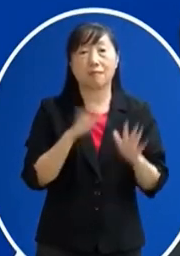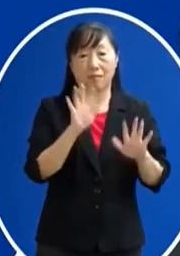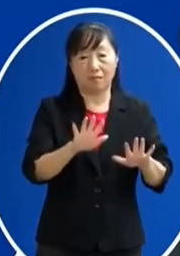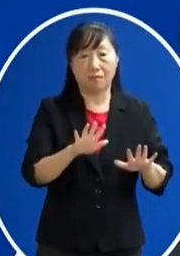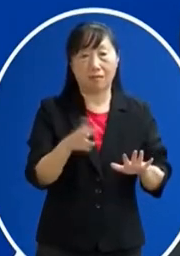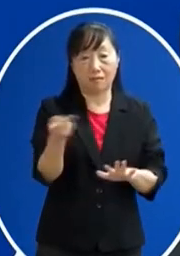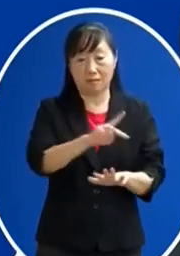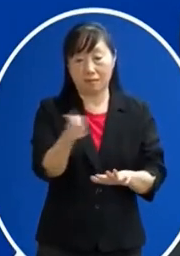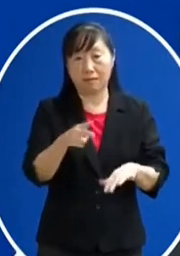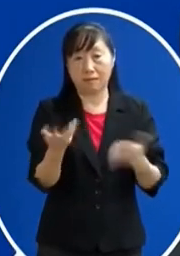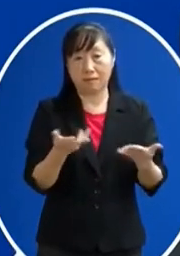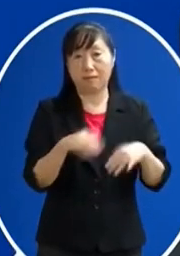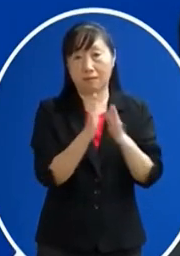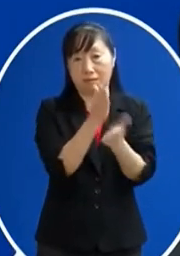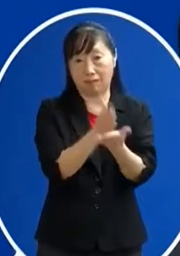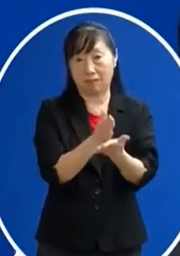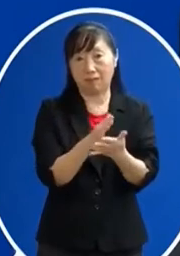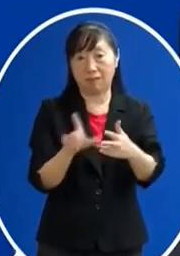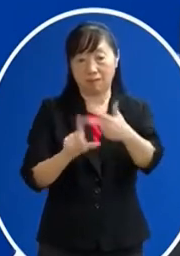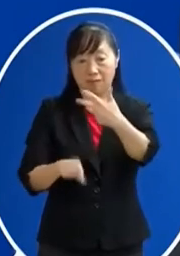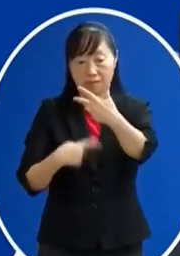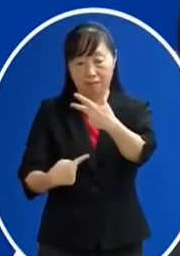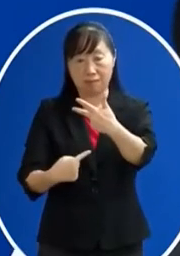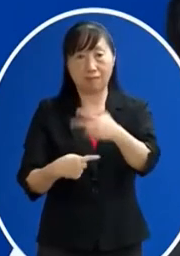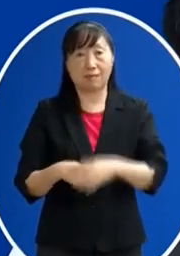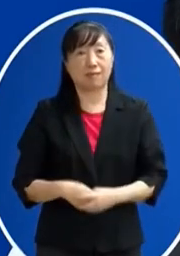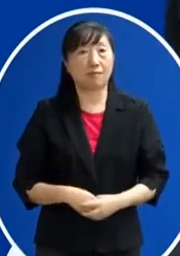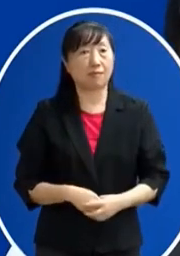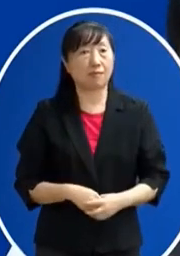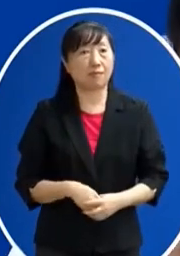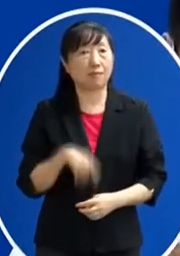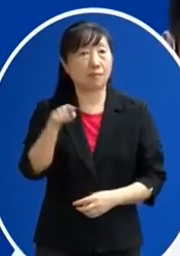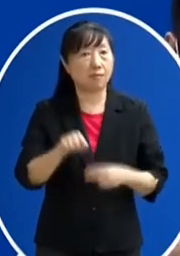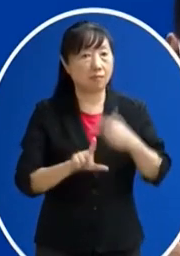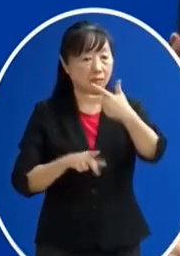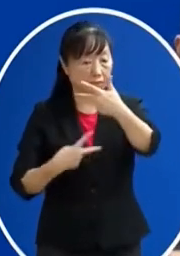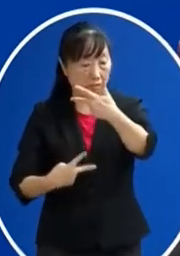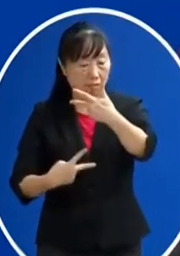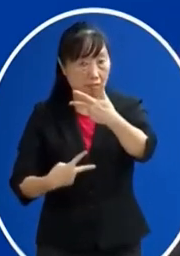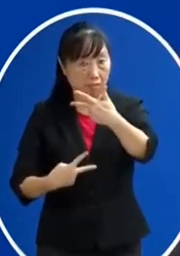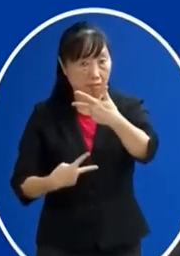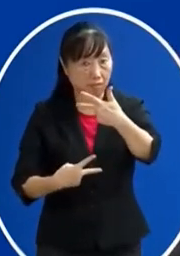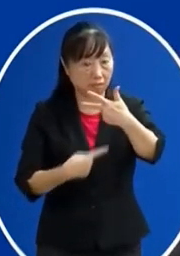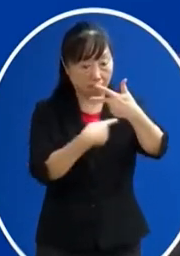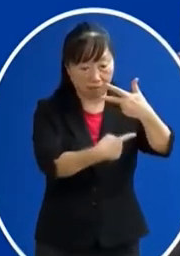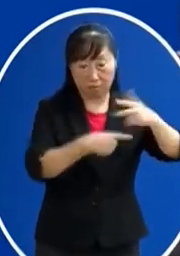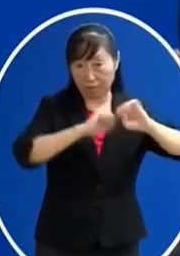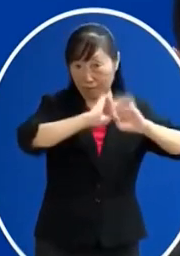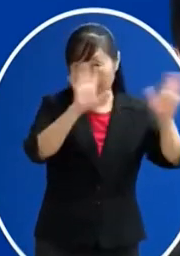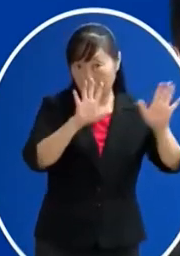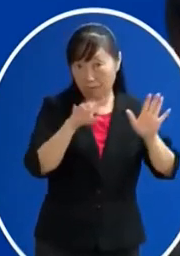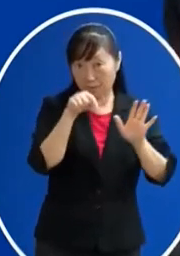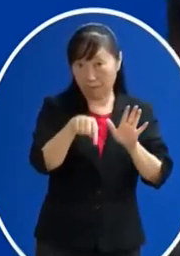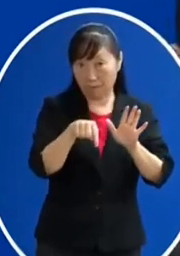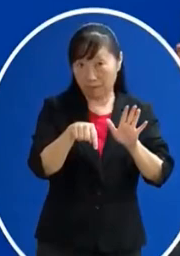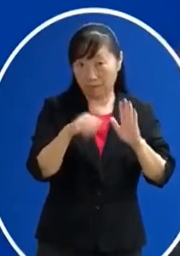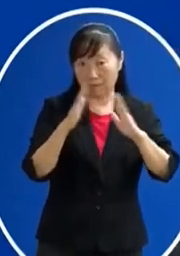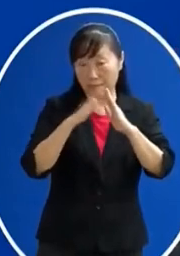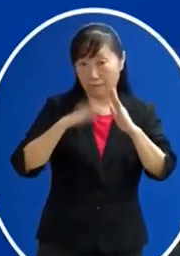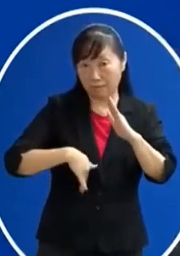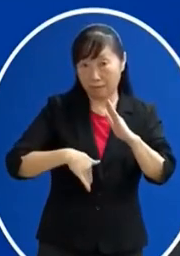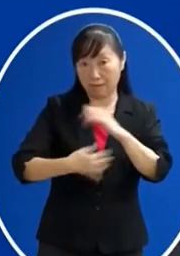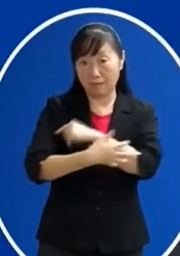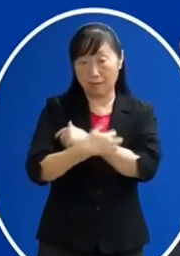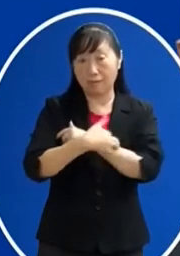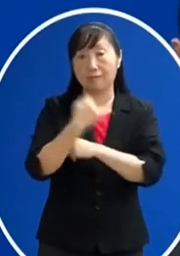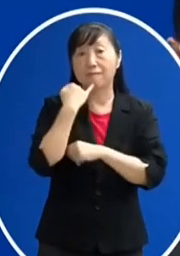转换。那7月1号的时候他们有先7月2号开始，7月1号有宣布家庭移工